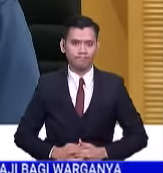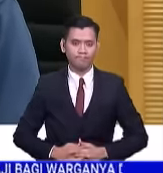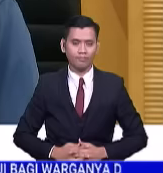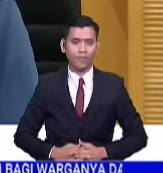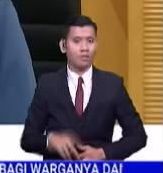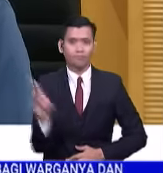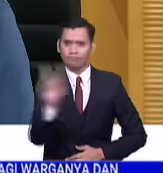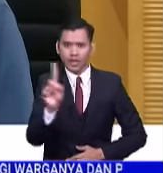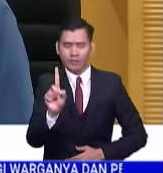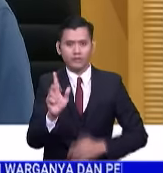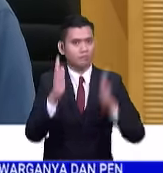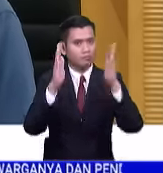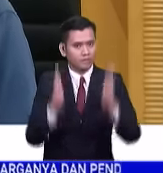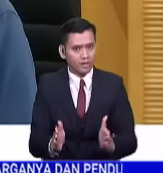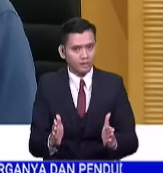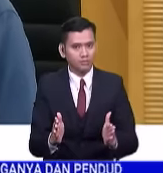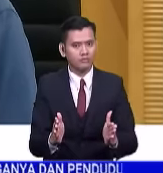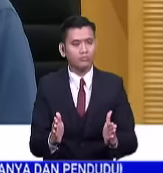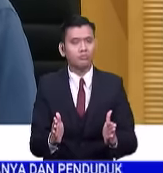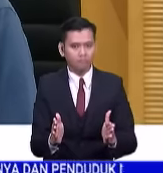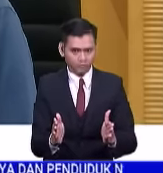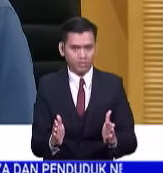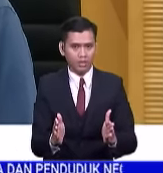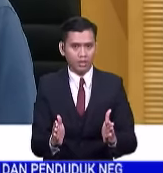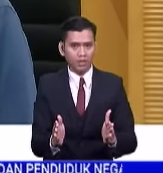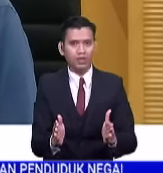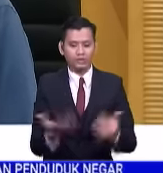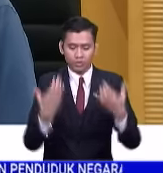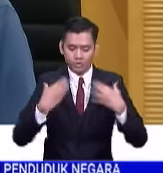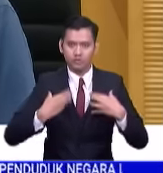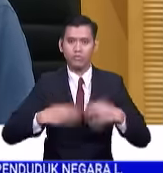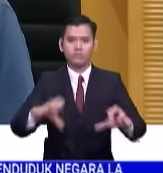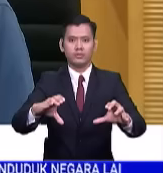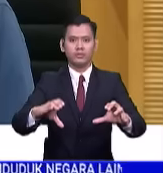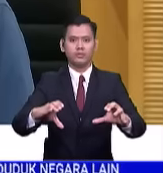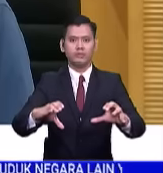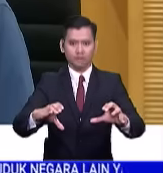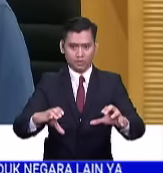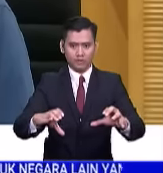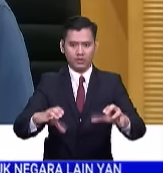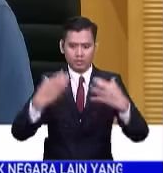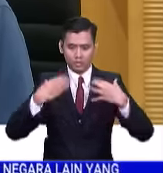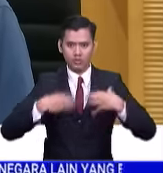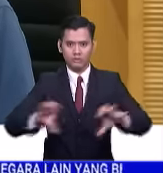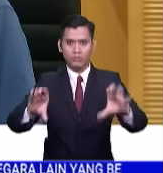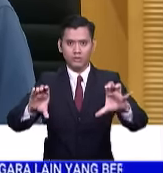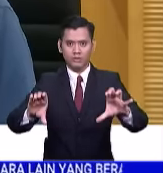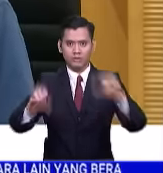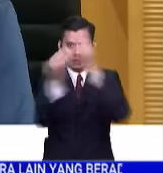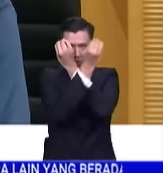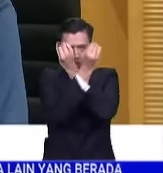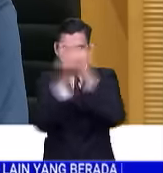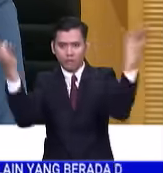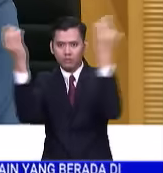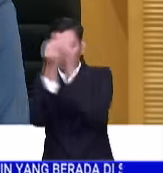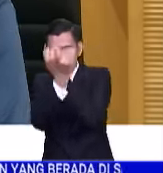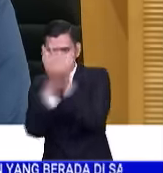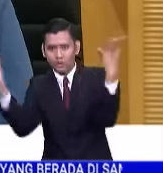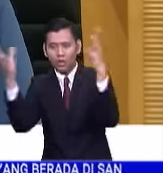dan mana-mana pihak yang didapati mengeluarkan kenyataan atau